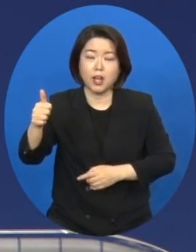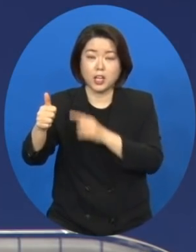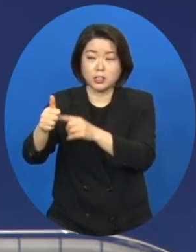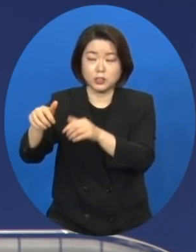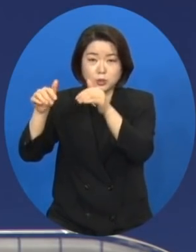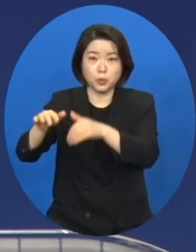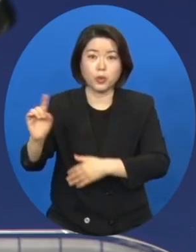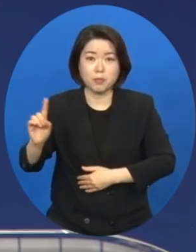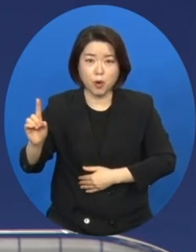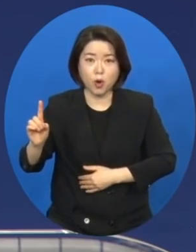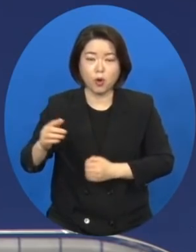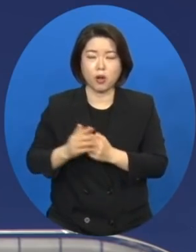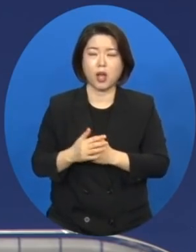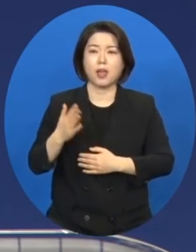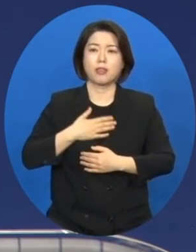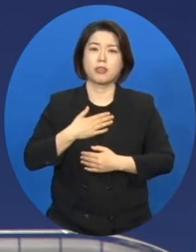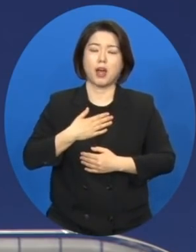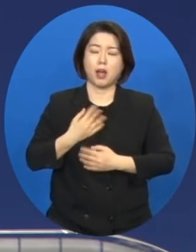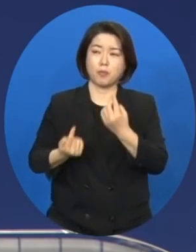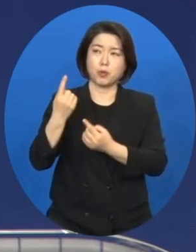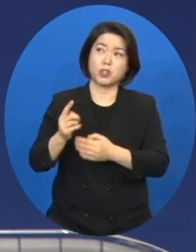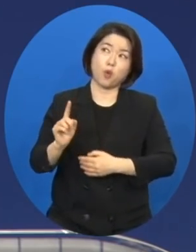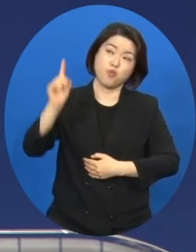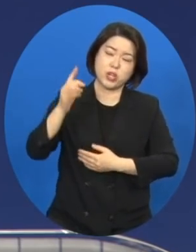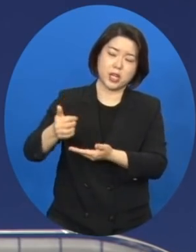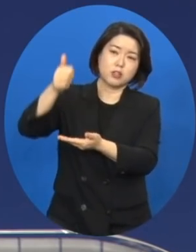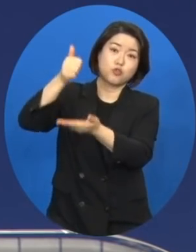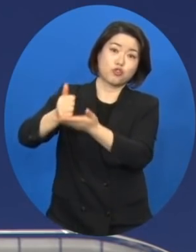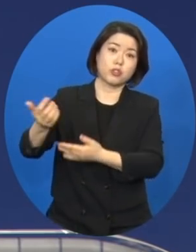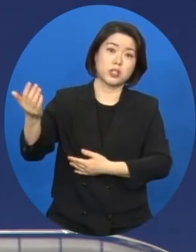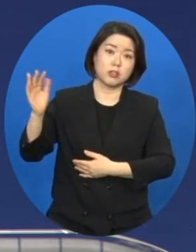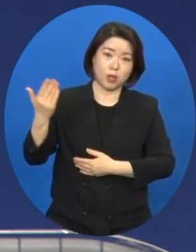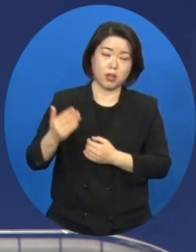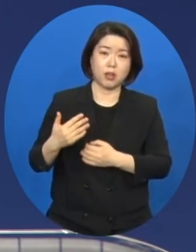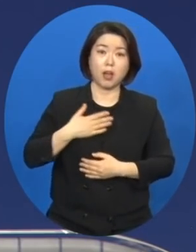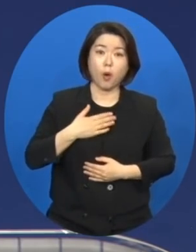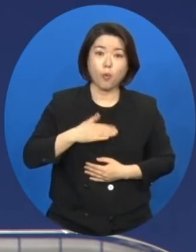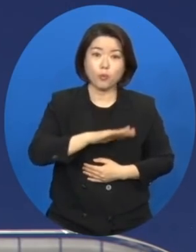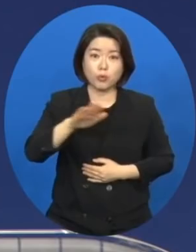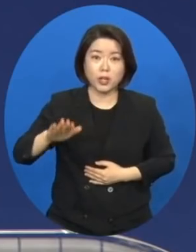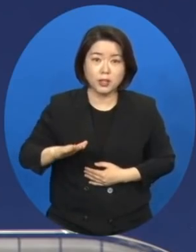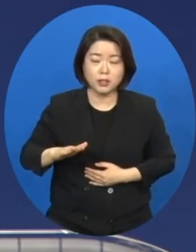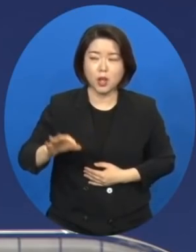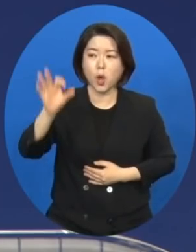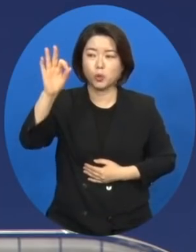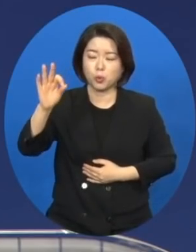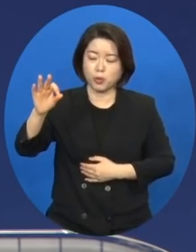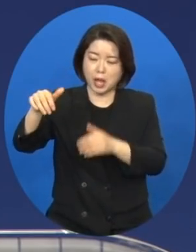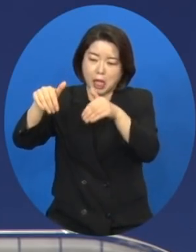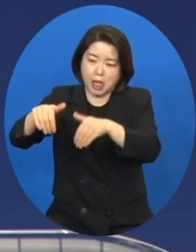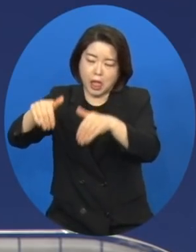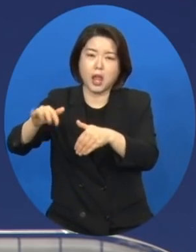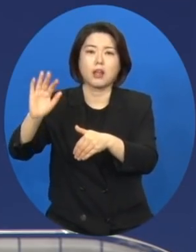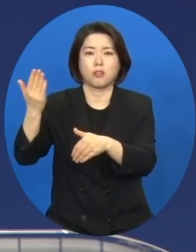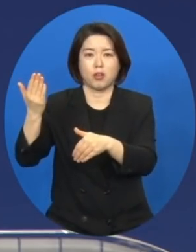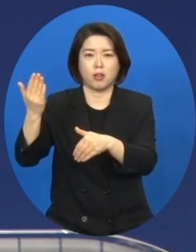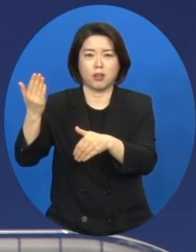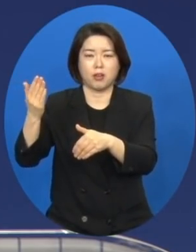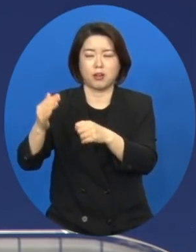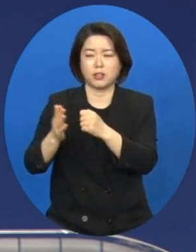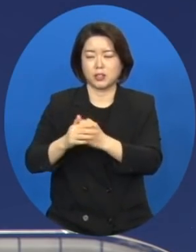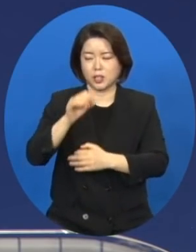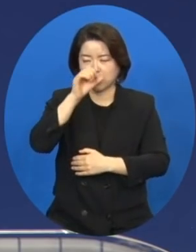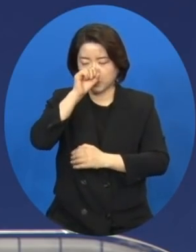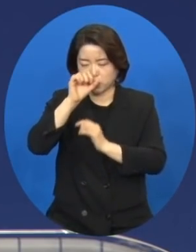우리의 주인이 됩니다. 마스터가 되는 거예요. 그리고 우리는 돈의 종이 되어버리는 거죠. 이 아주